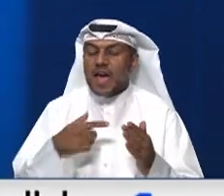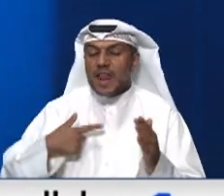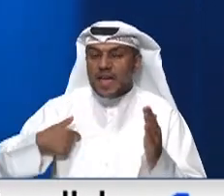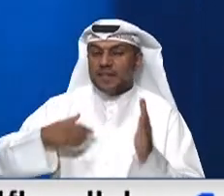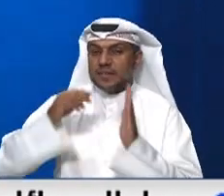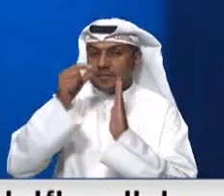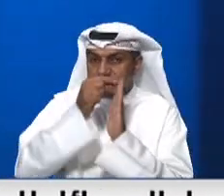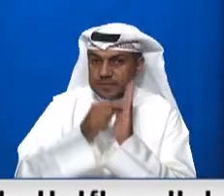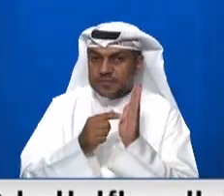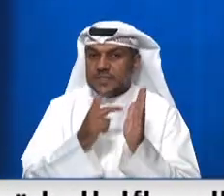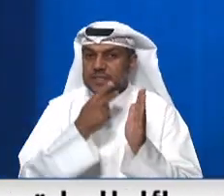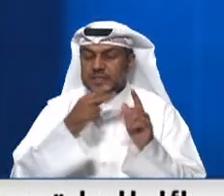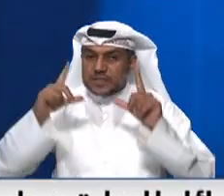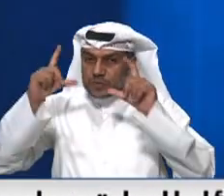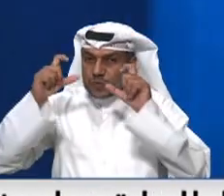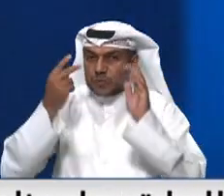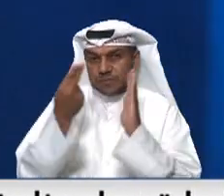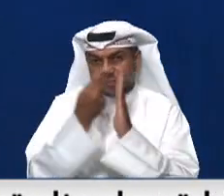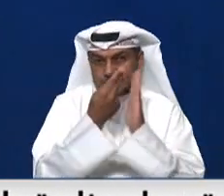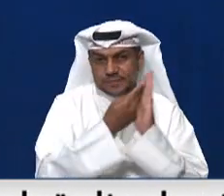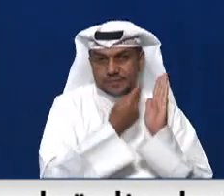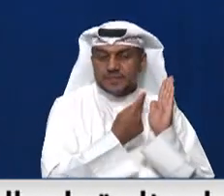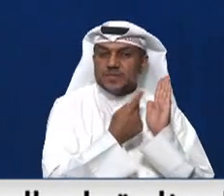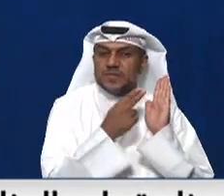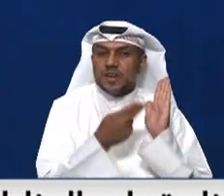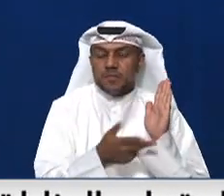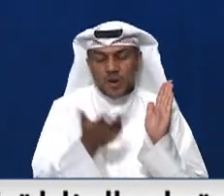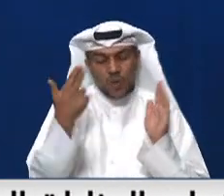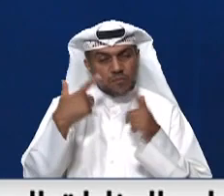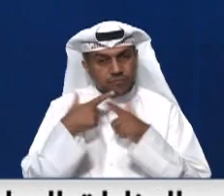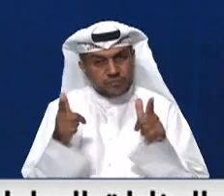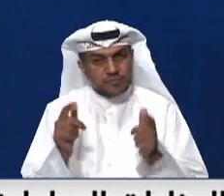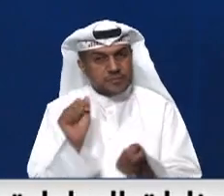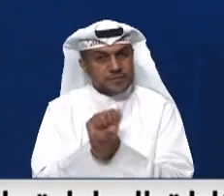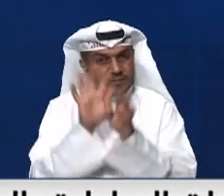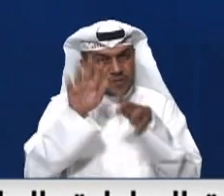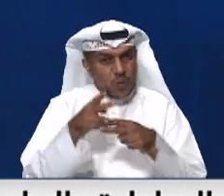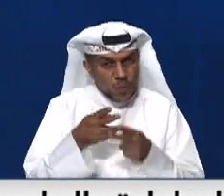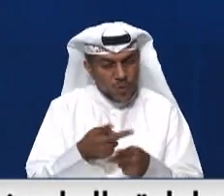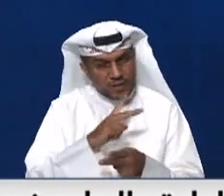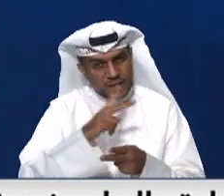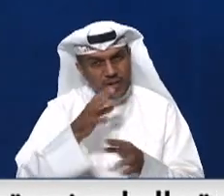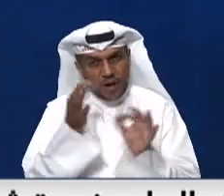وبيانات وصور الشهداء المعلن عنهم من أسرى دولة الكويت.